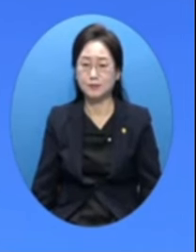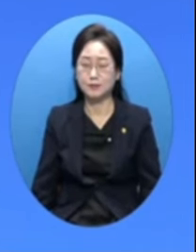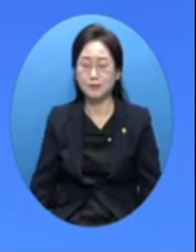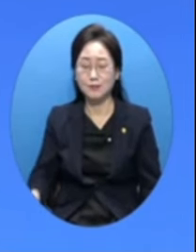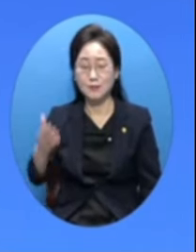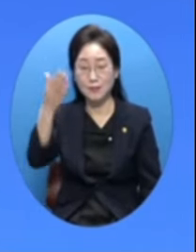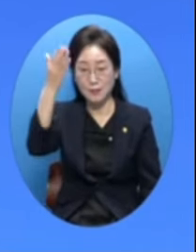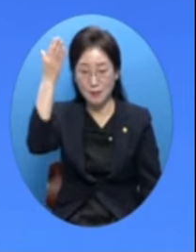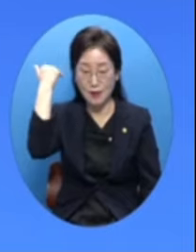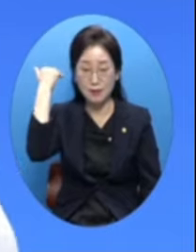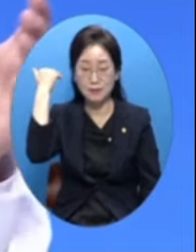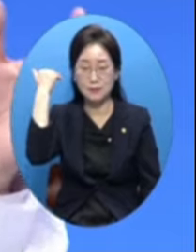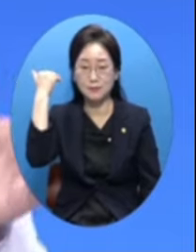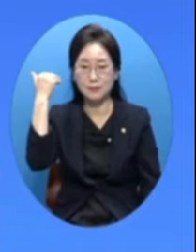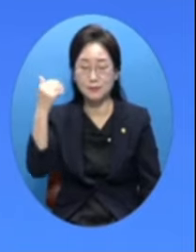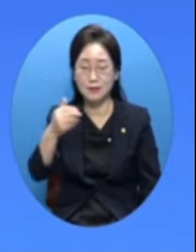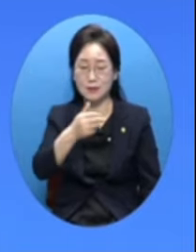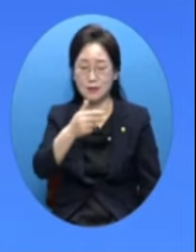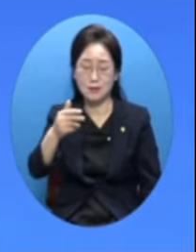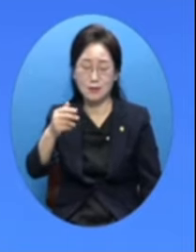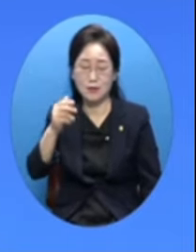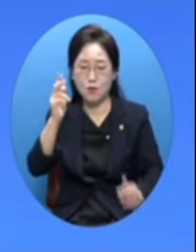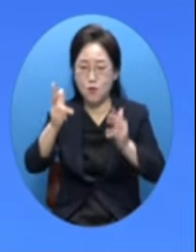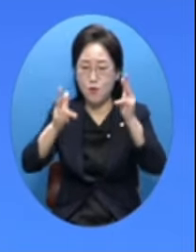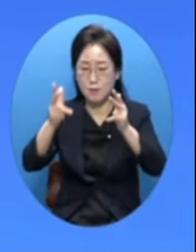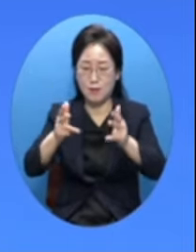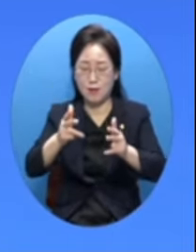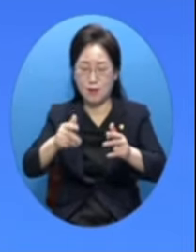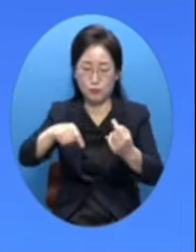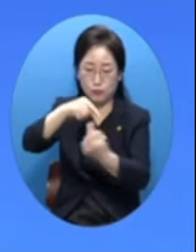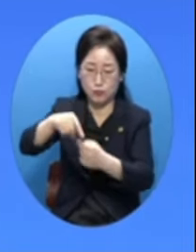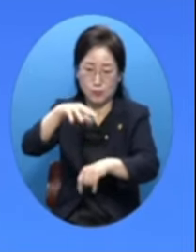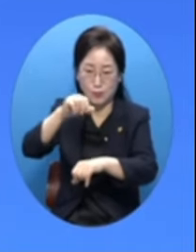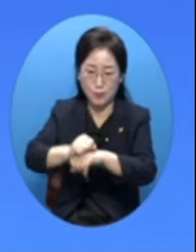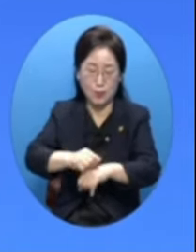옛날에 크게 사업하던 분이 있는데 사업을 잘 될 때는 그렇게